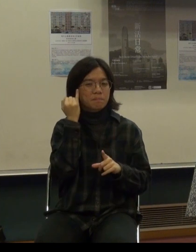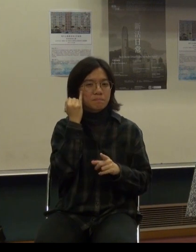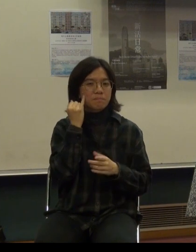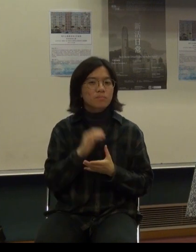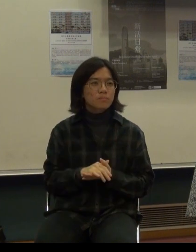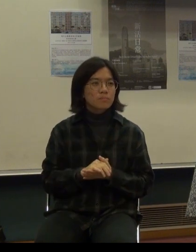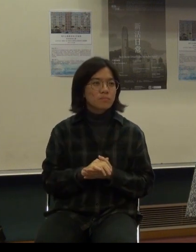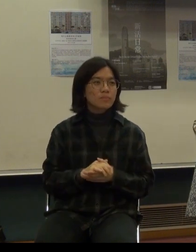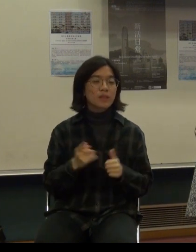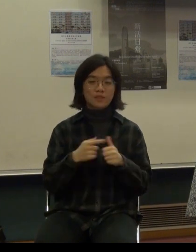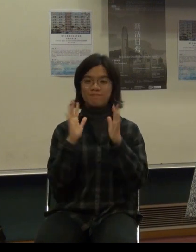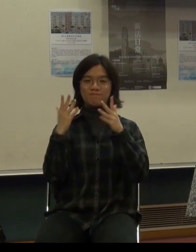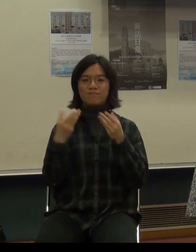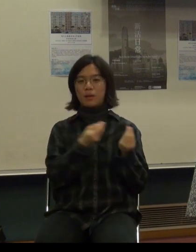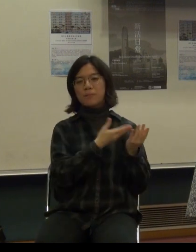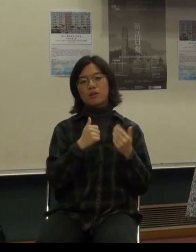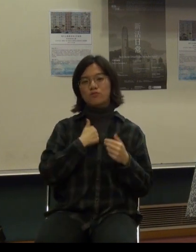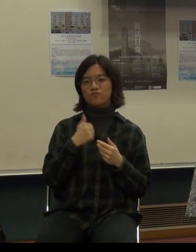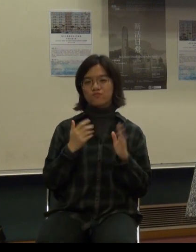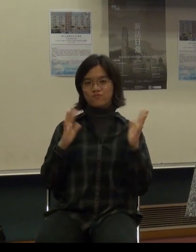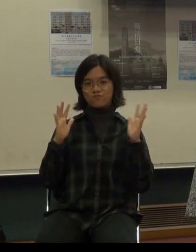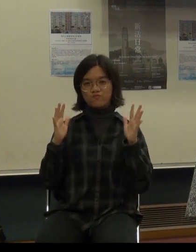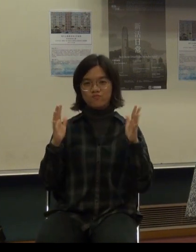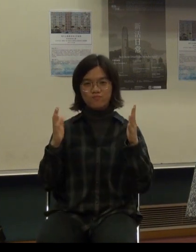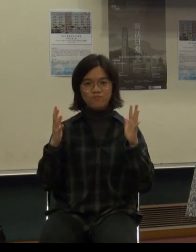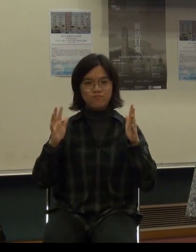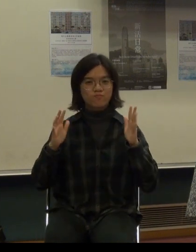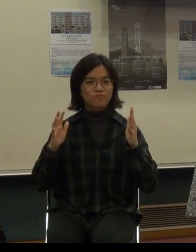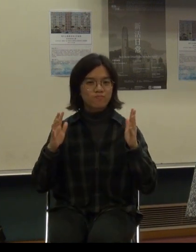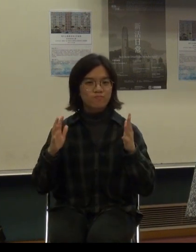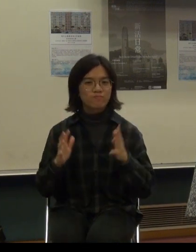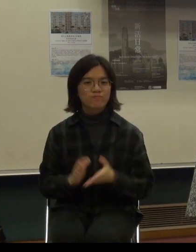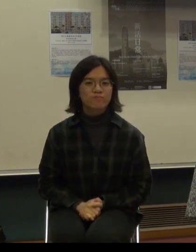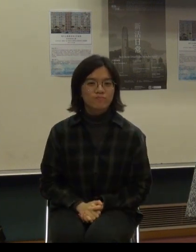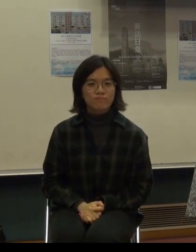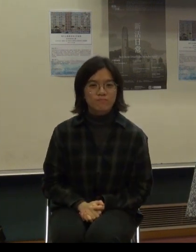我哋多一次俾啲掌声，徐教授。